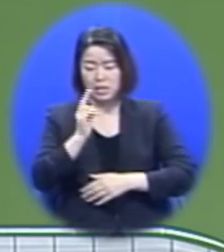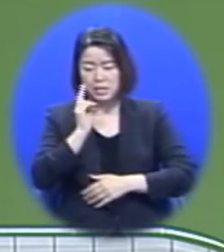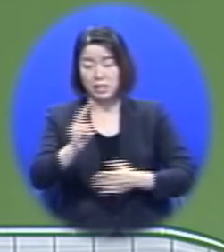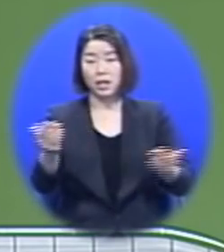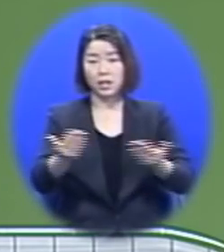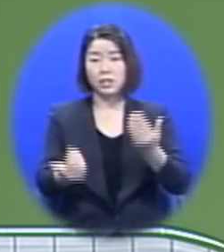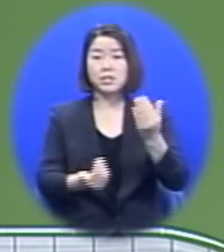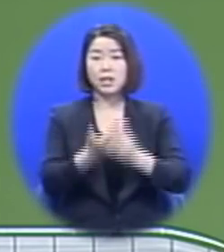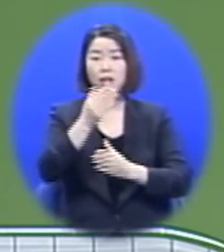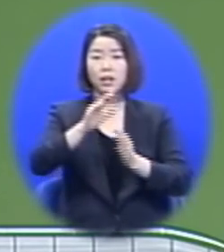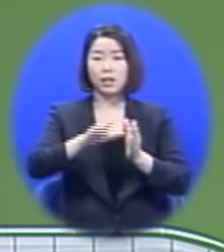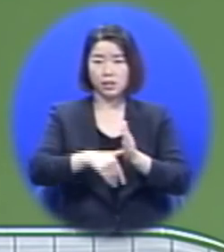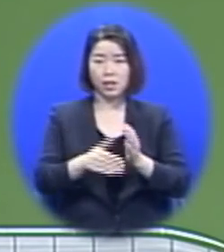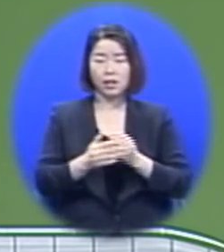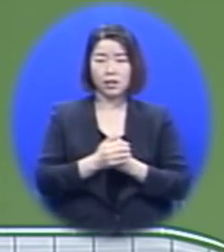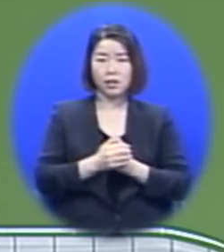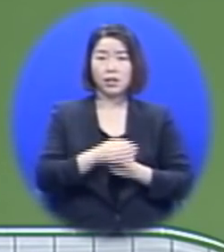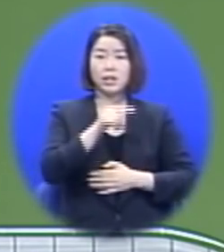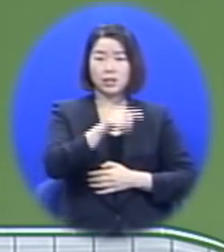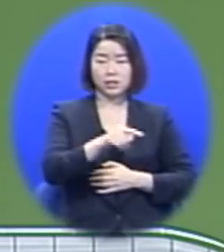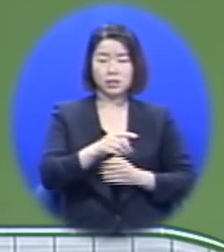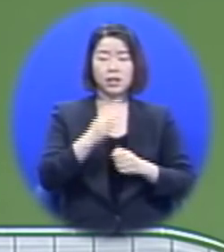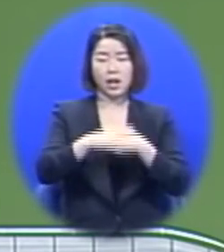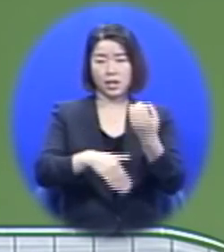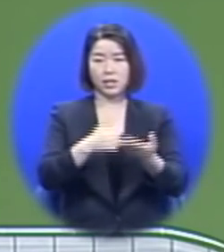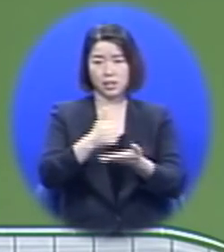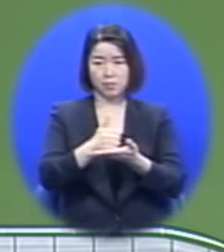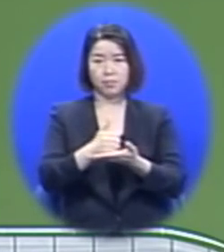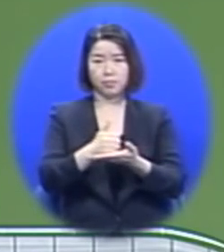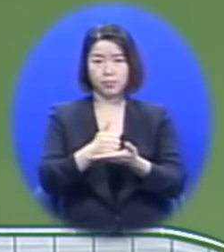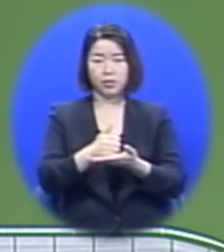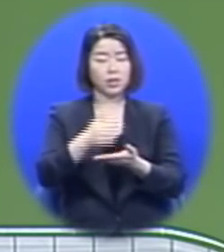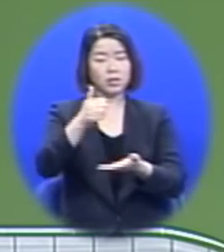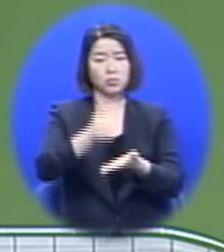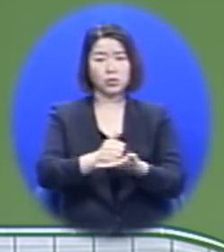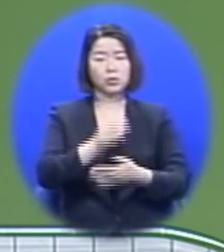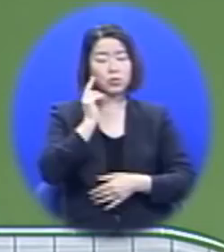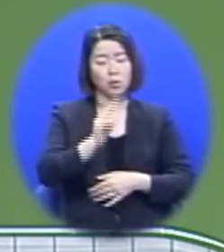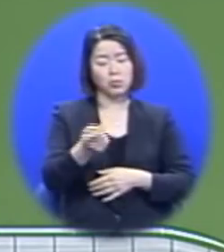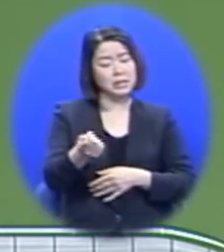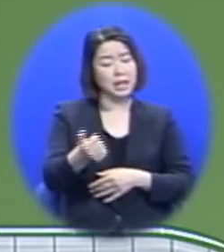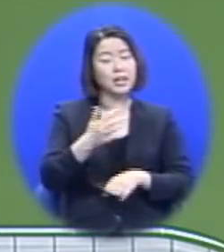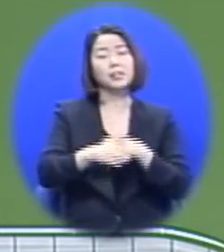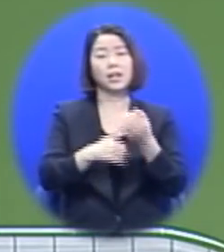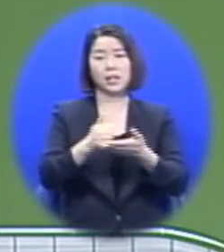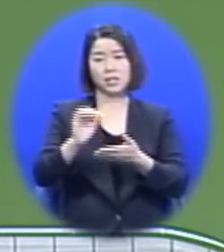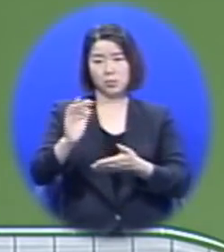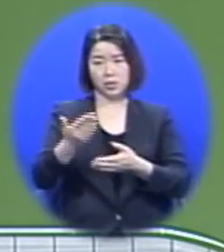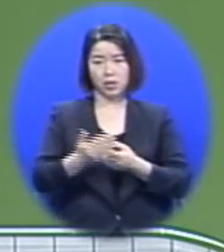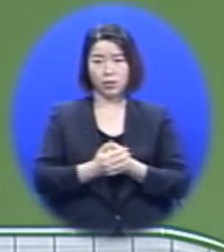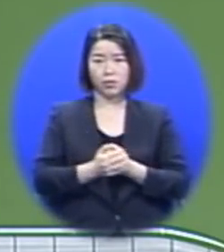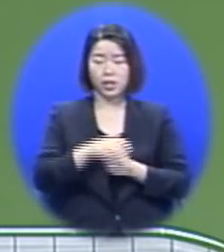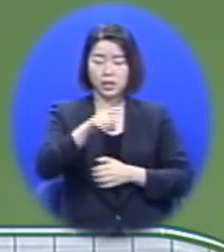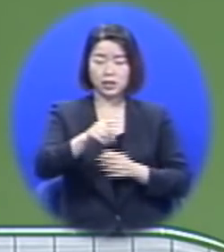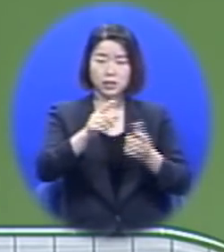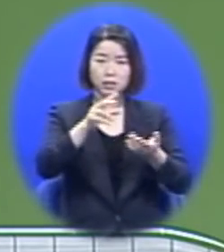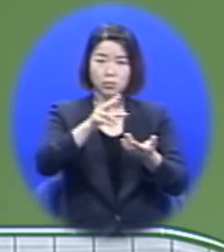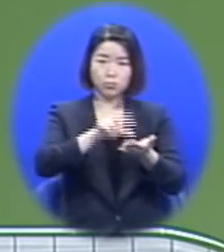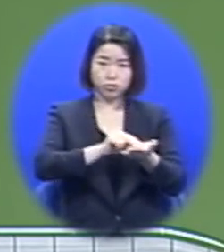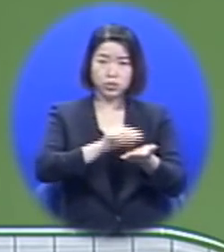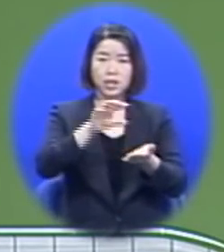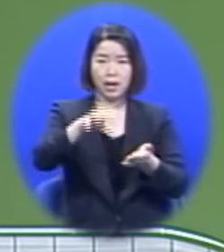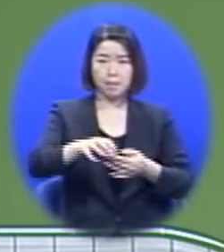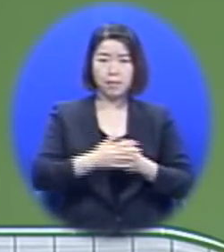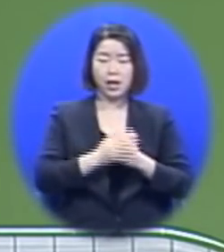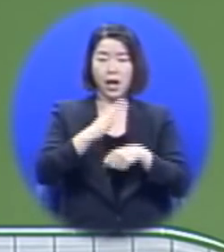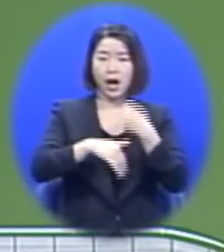때 그의 하나님, 그분은 너무 작은 하나님, 그런 문제 앞에서 그